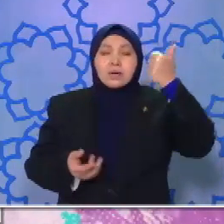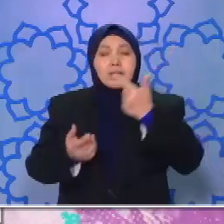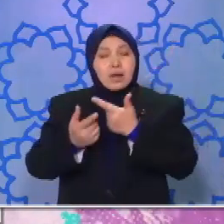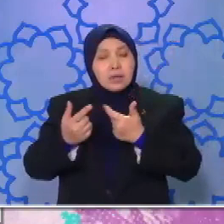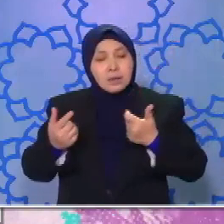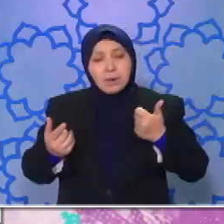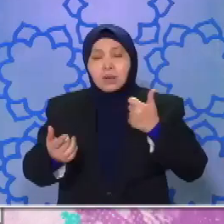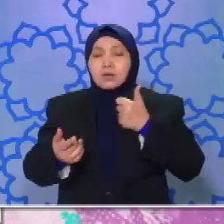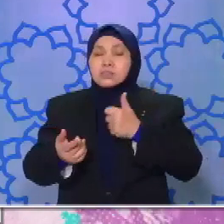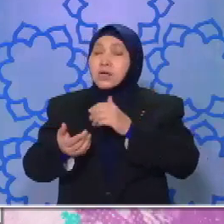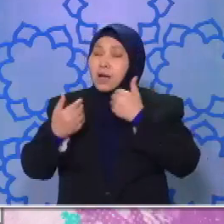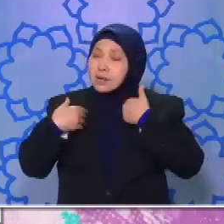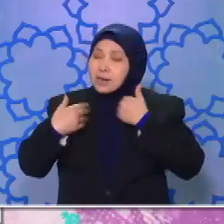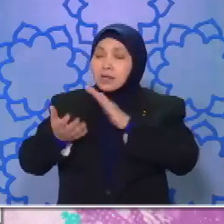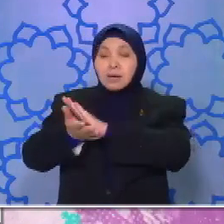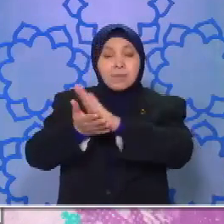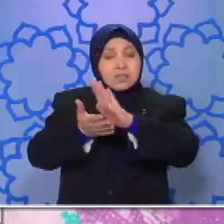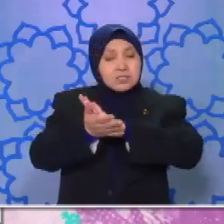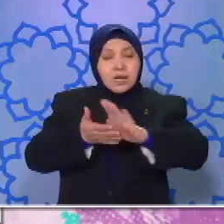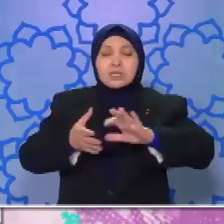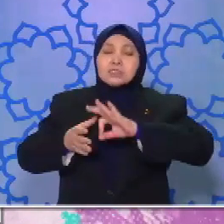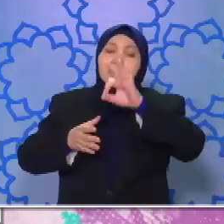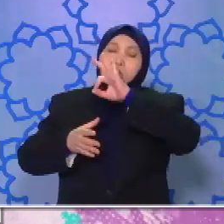منه زكاة